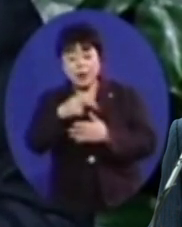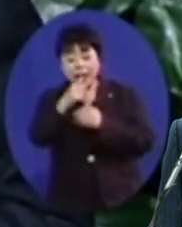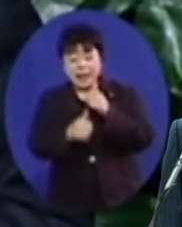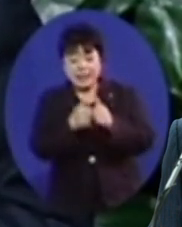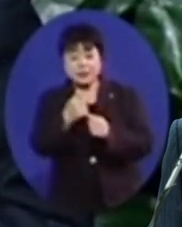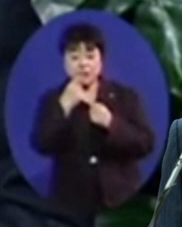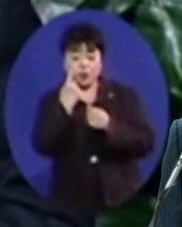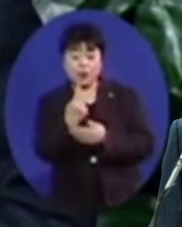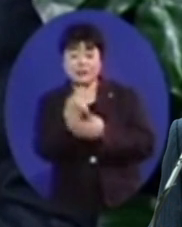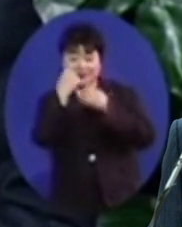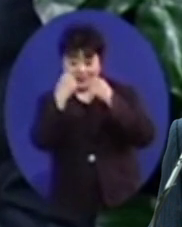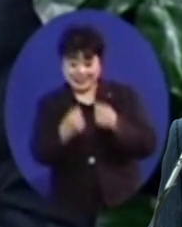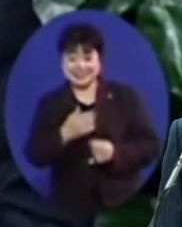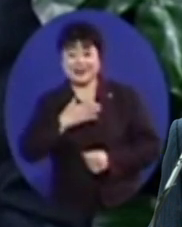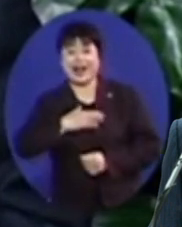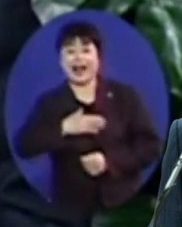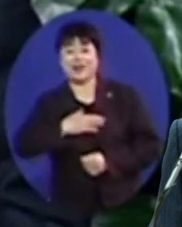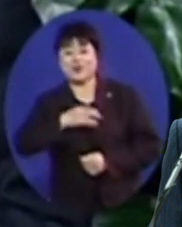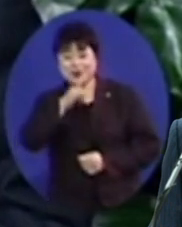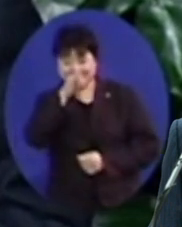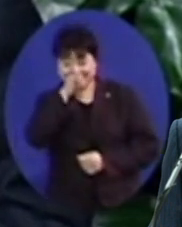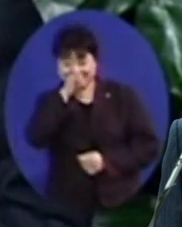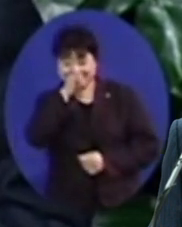와서 계신다는 것을 알고 믿었습니다.